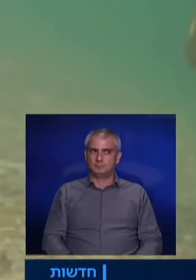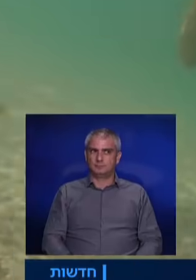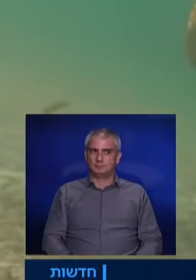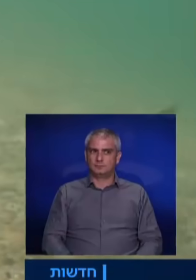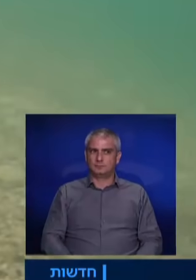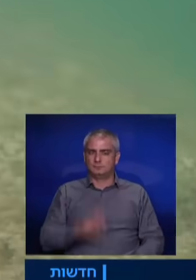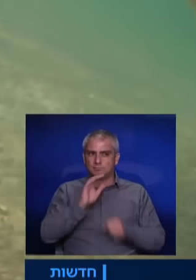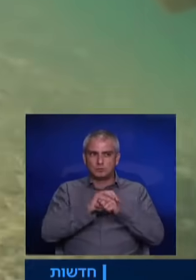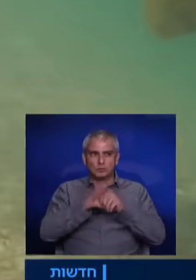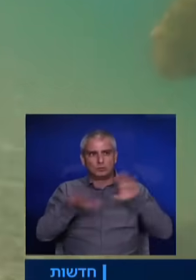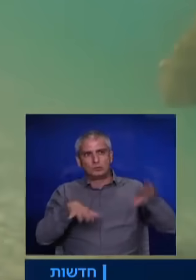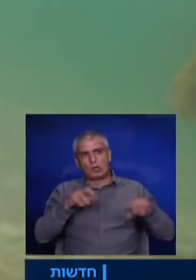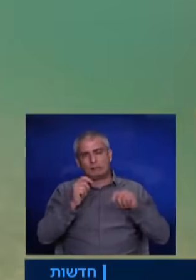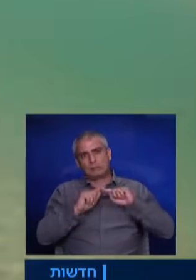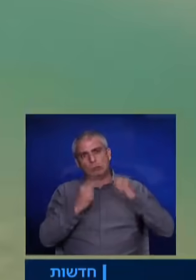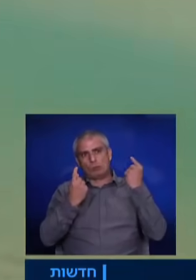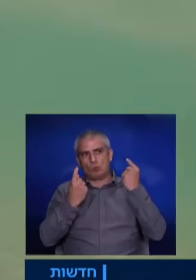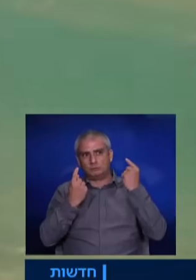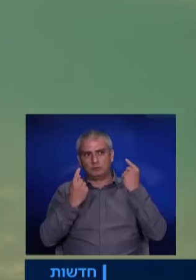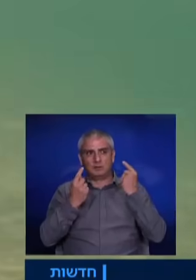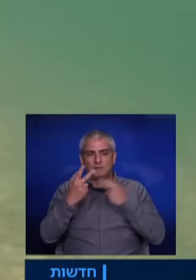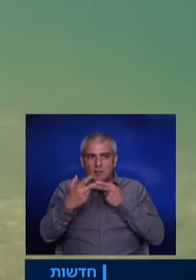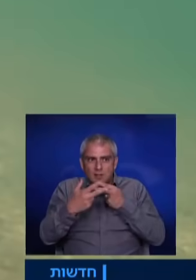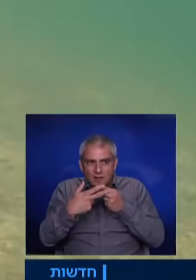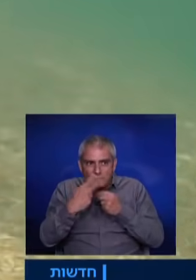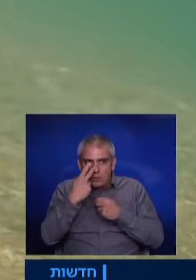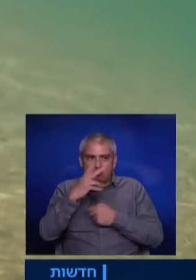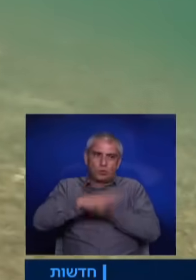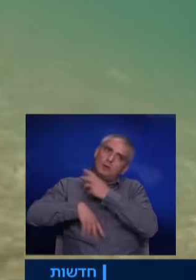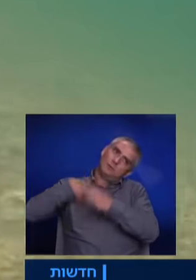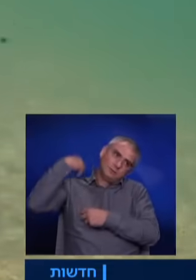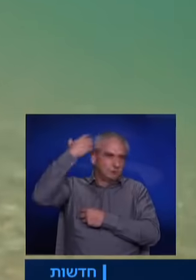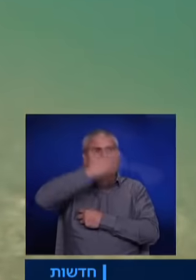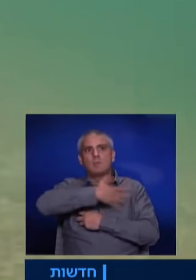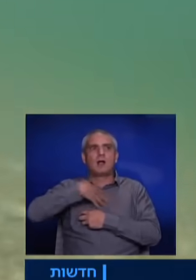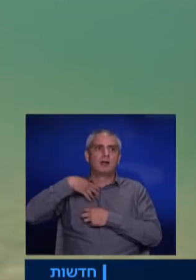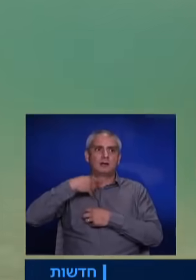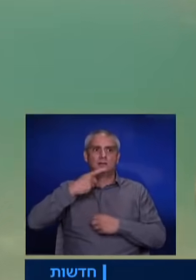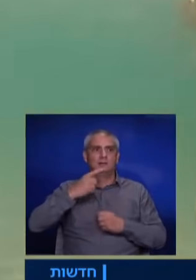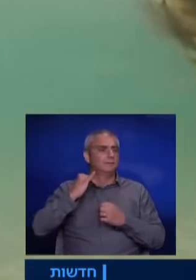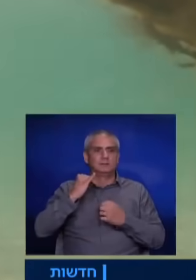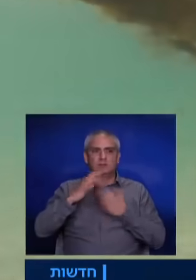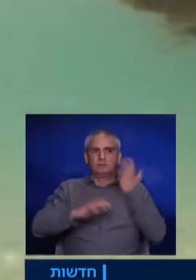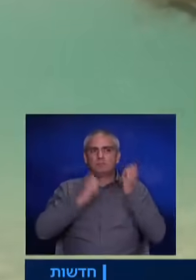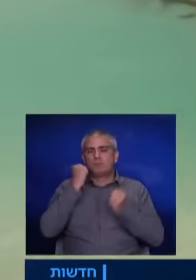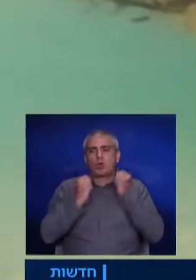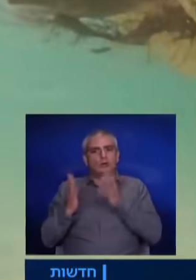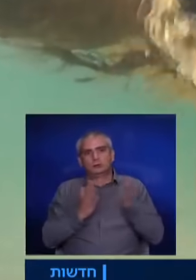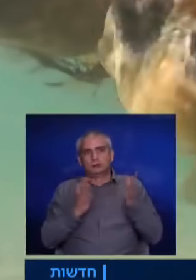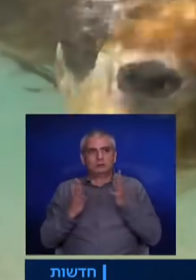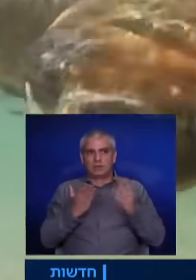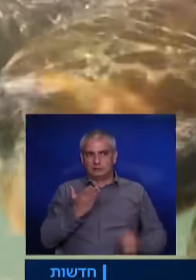הם זיהו שהוא שוחה בצורה מוזרה, וכשהתקרבו אליו, גילו שהוא מסובך עד מעל הצוואר. מה זה מסובך? בקושי